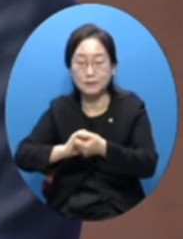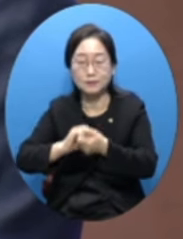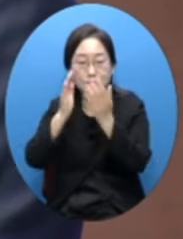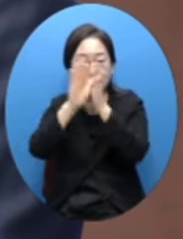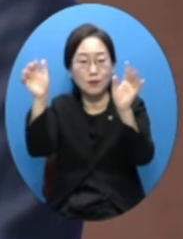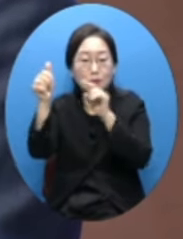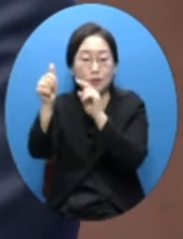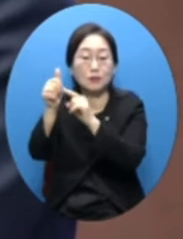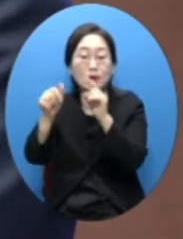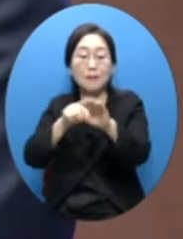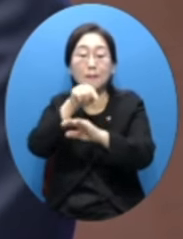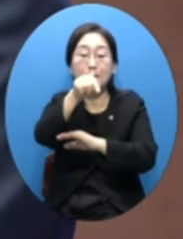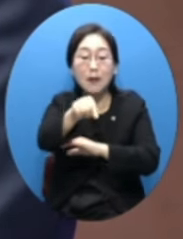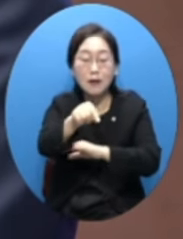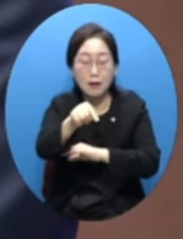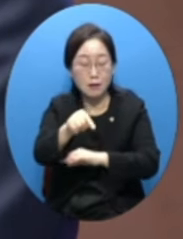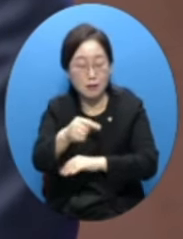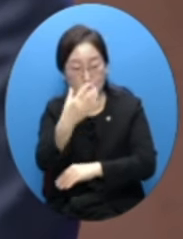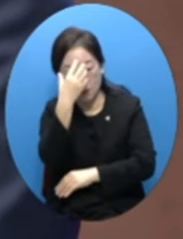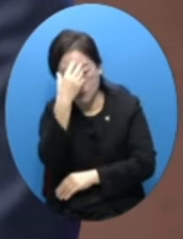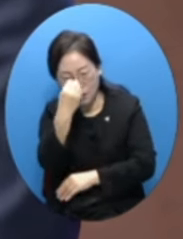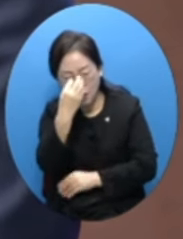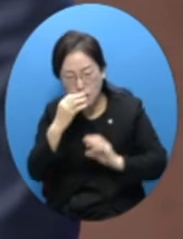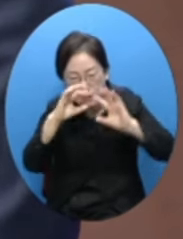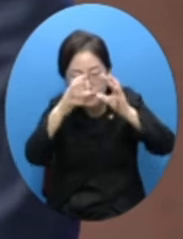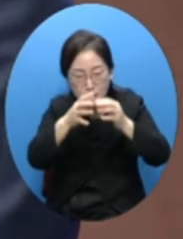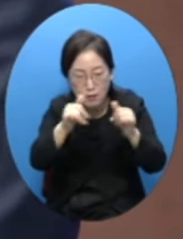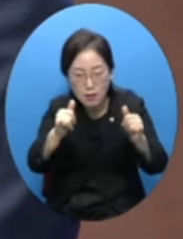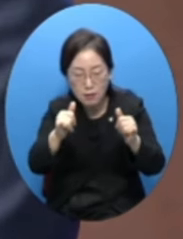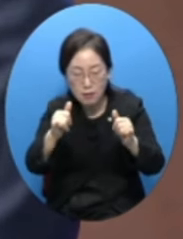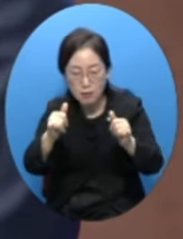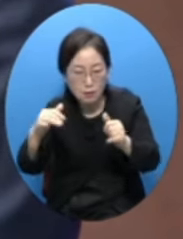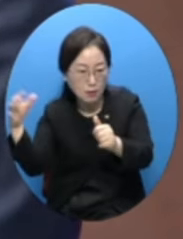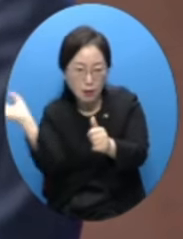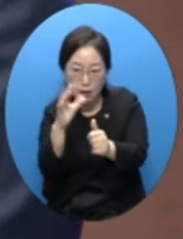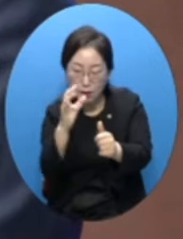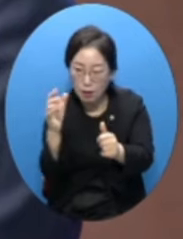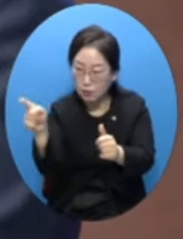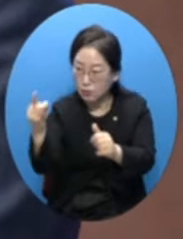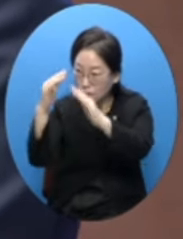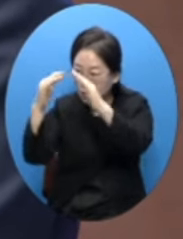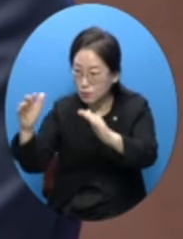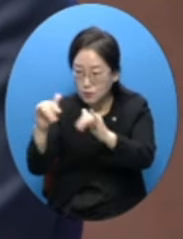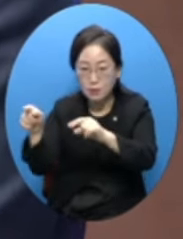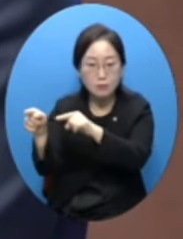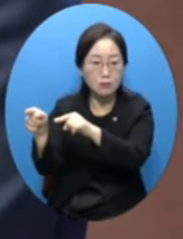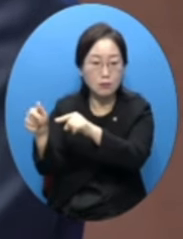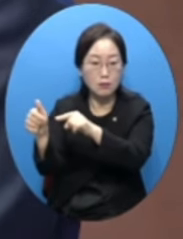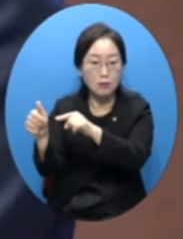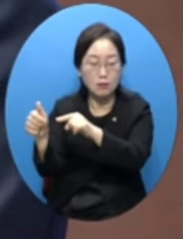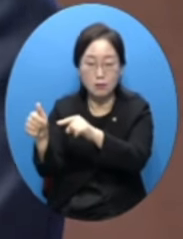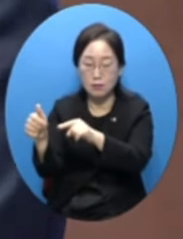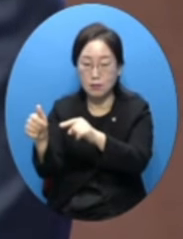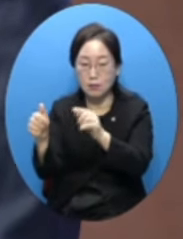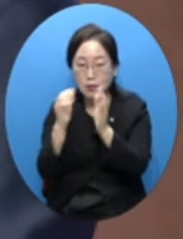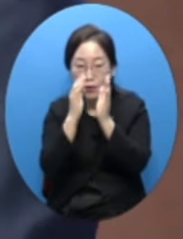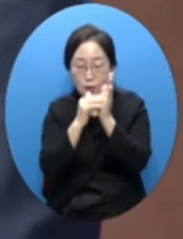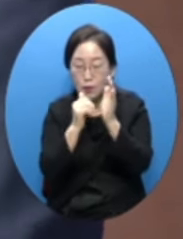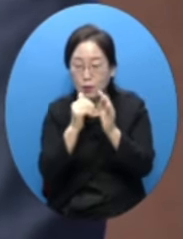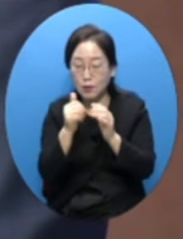밖에 나갔다가 이스라엘 사람들을 학대하는 애굽 사람을 보고 그를 쳐